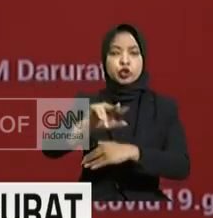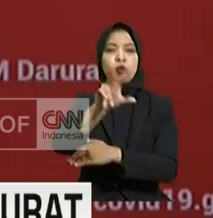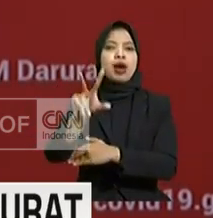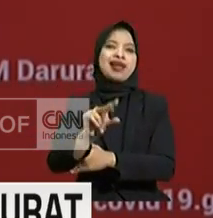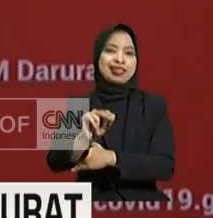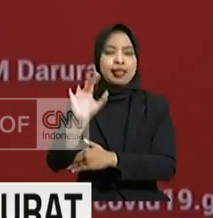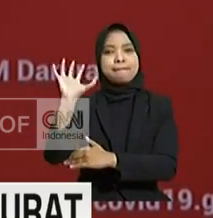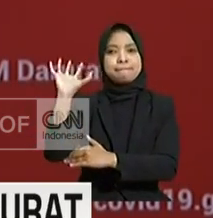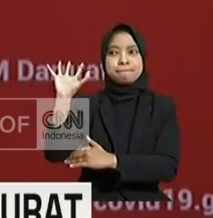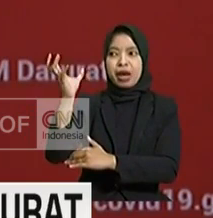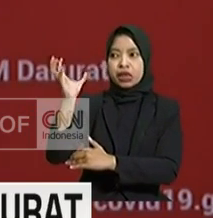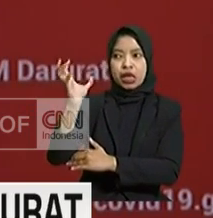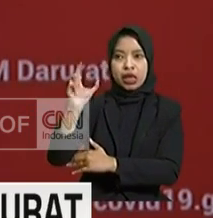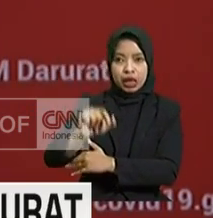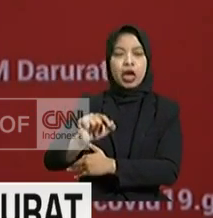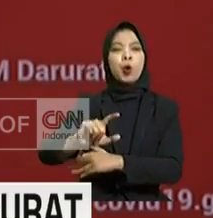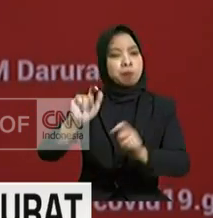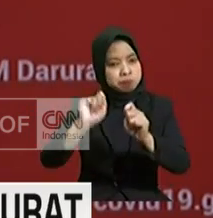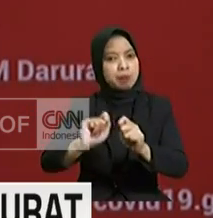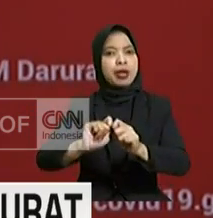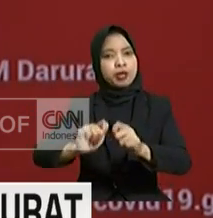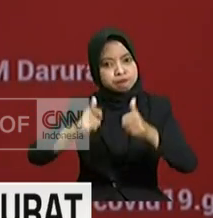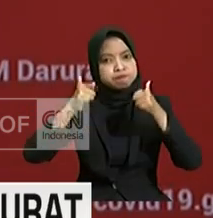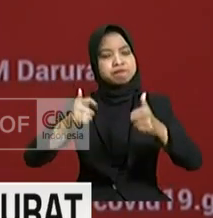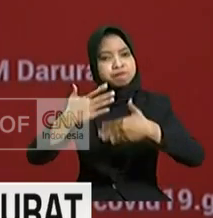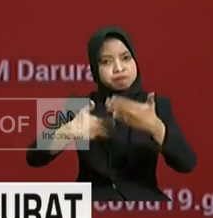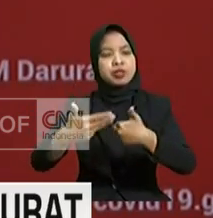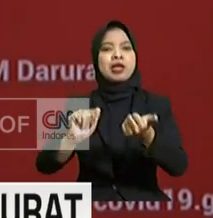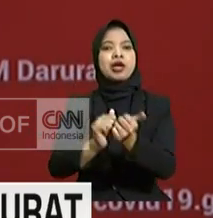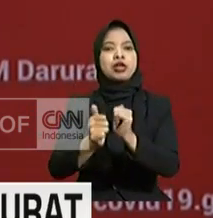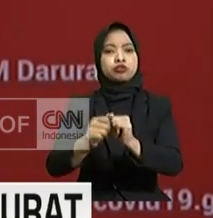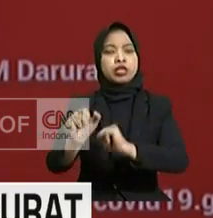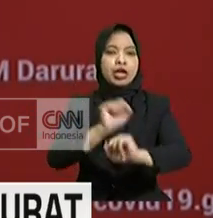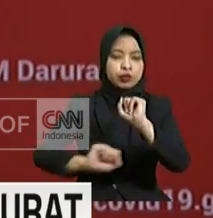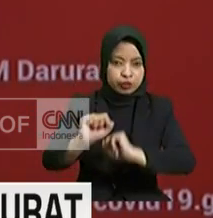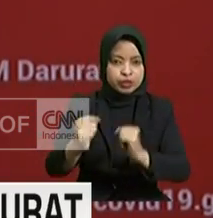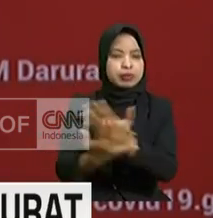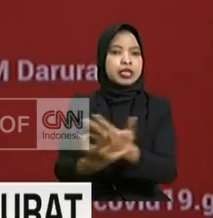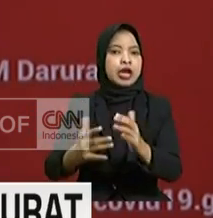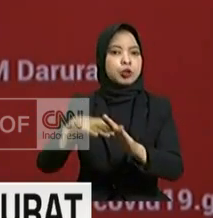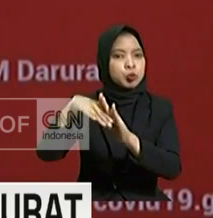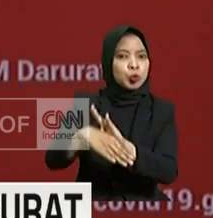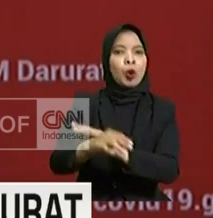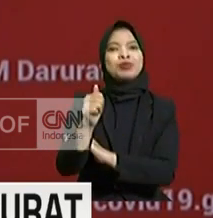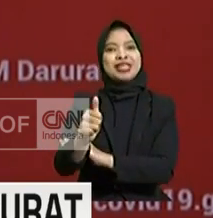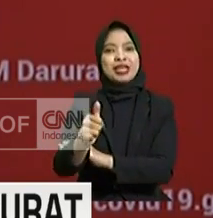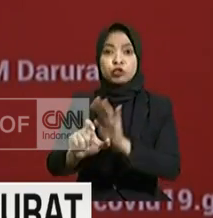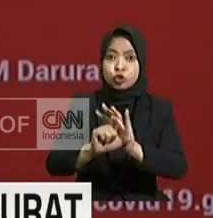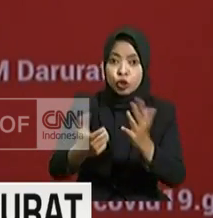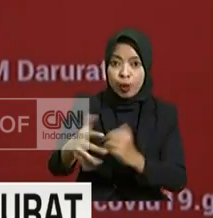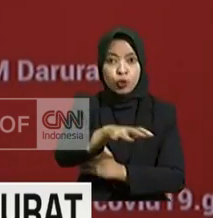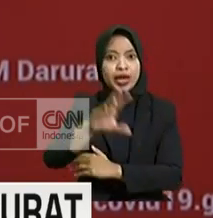Banten mengalami perbaikan dalam penurunan mobilitas masyarakat DKI Jakarta